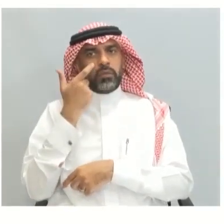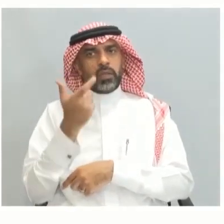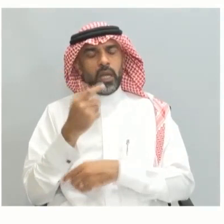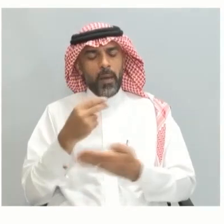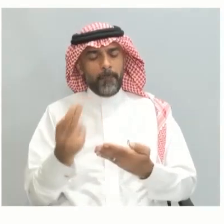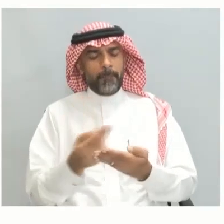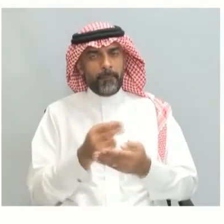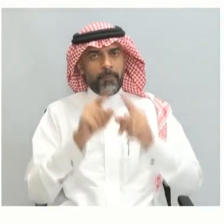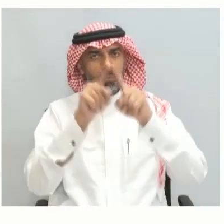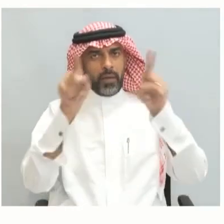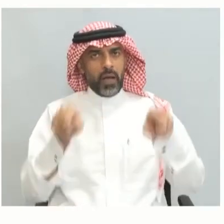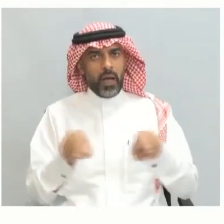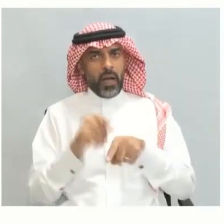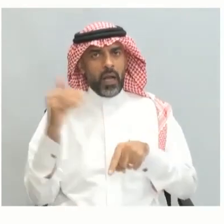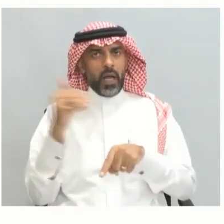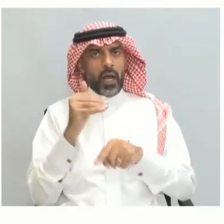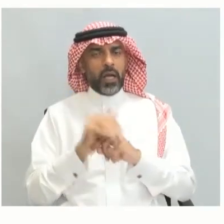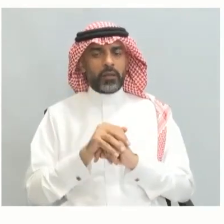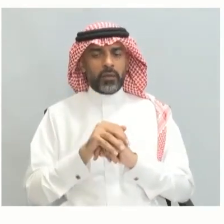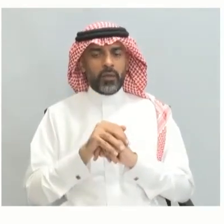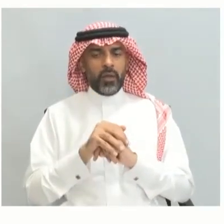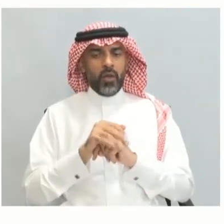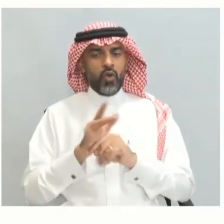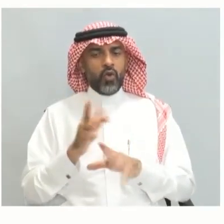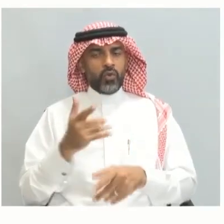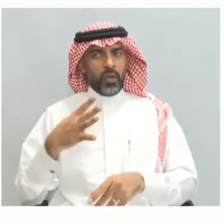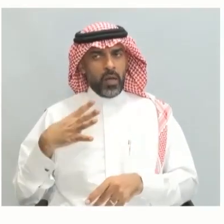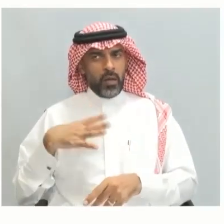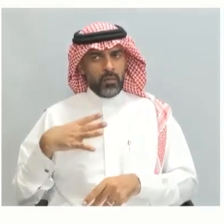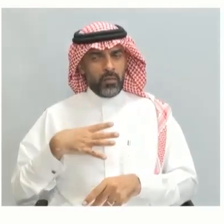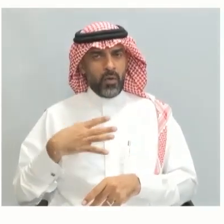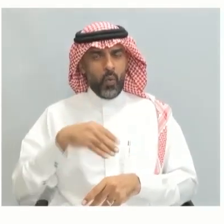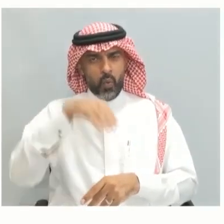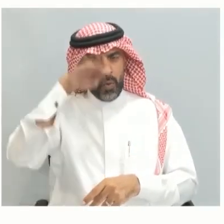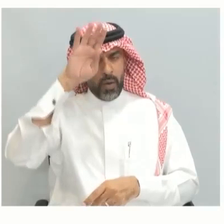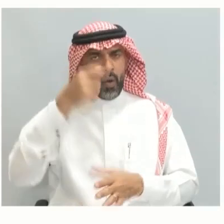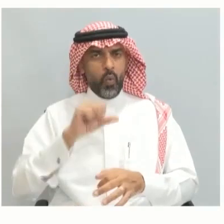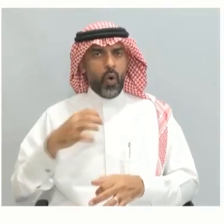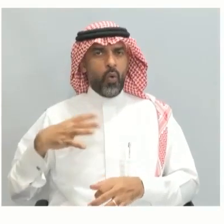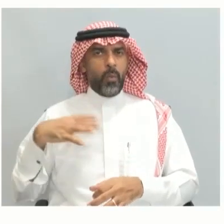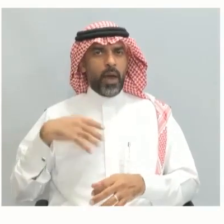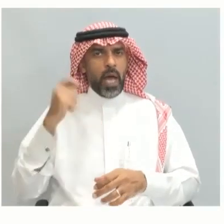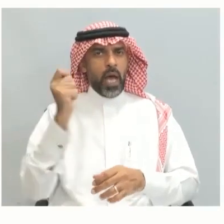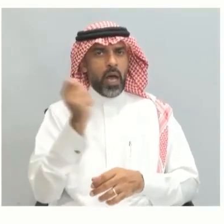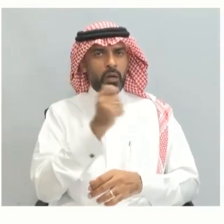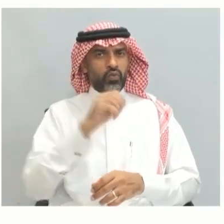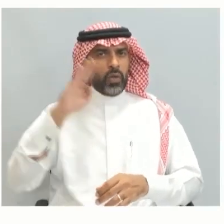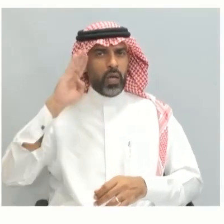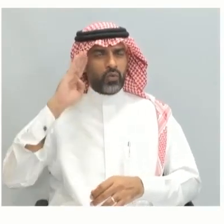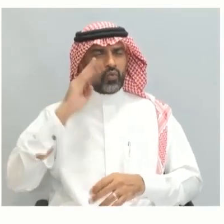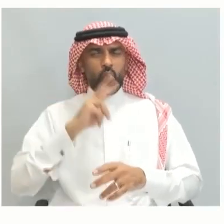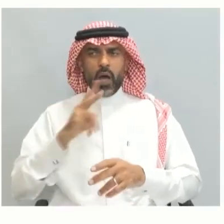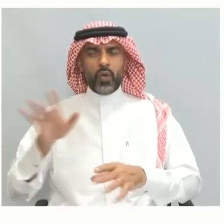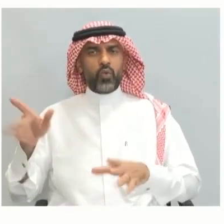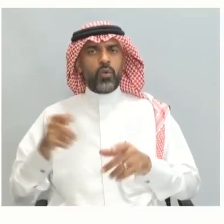اعتناء كبيرا وواضحا فاستعمل الولاه وامراء الجند وغيرهم